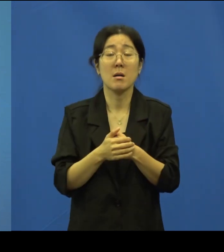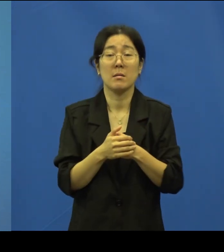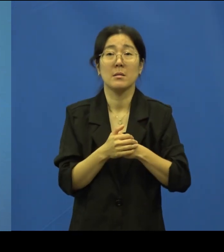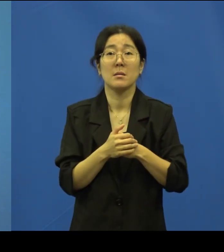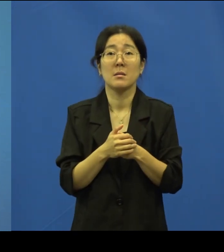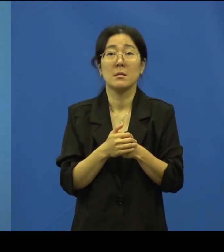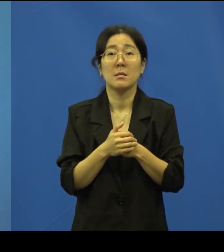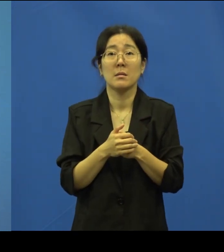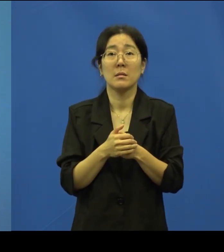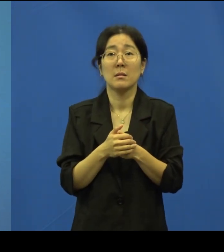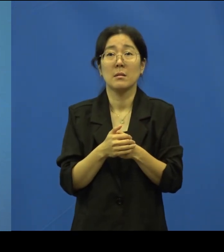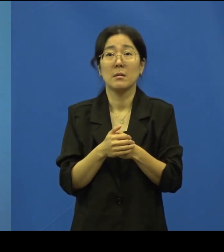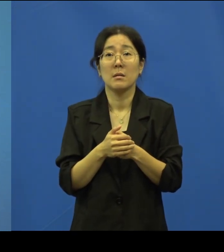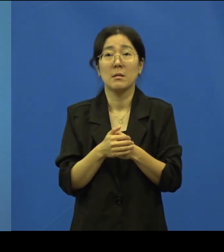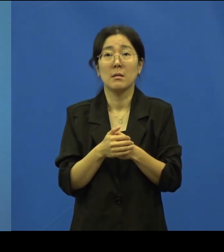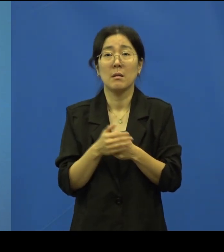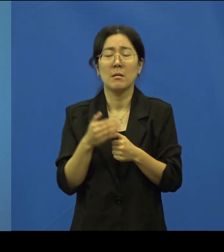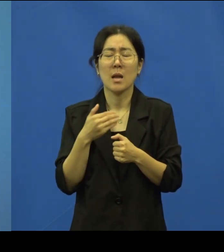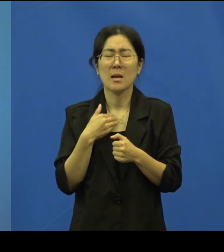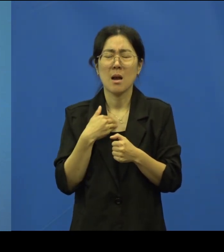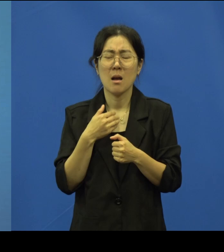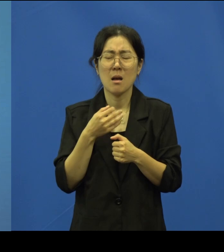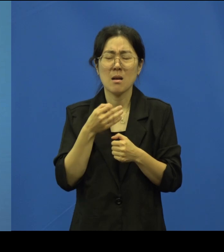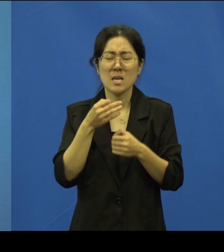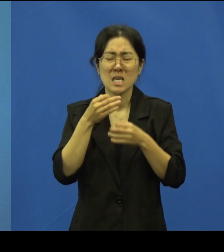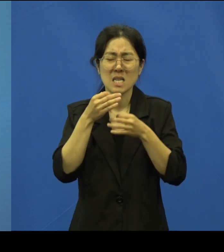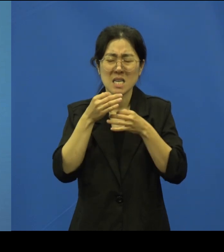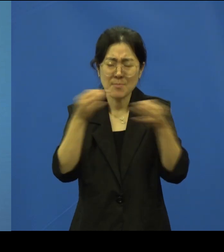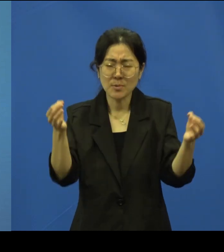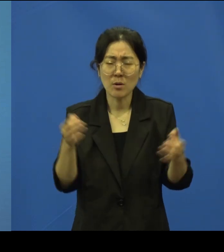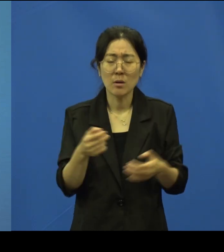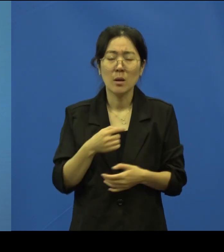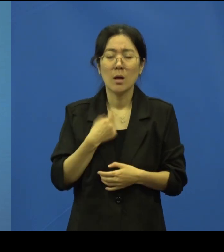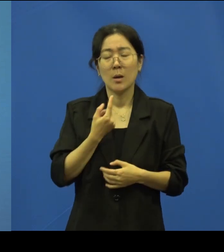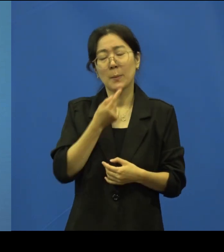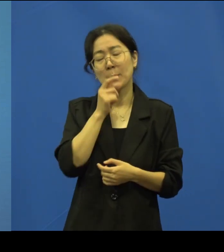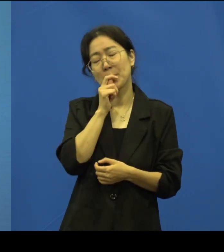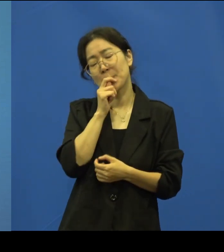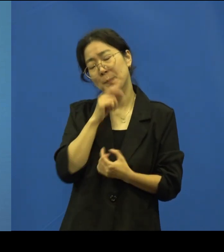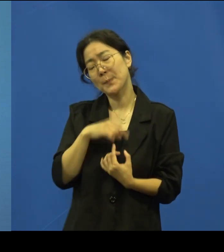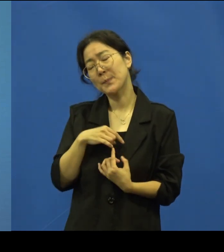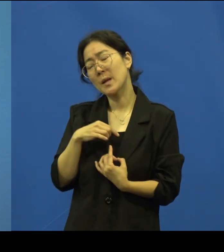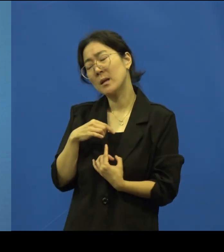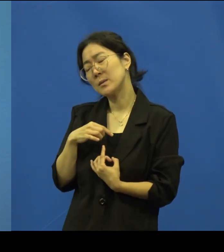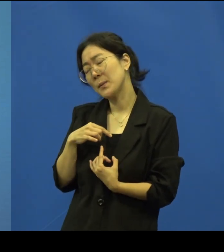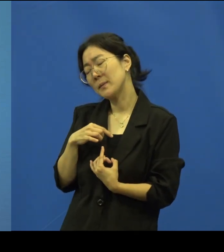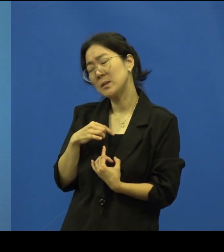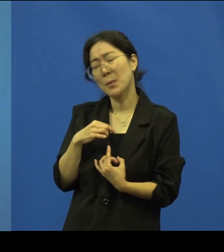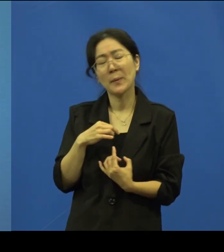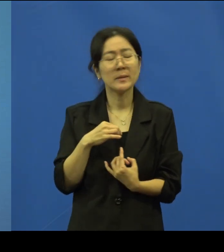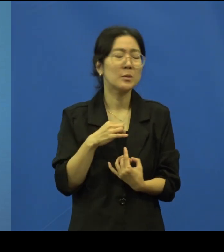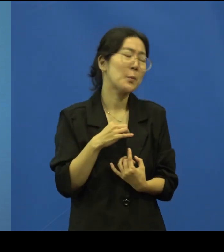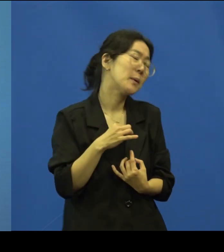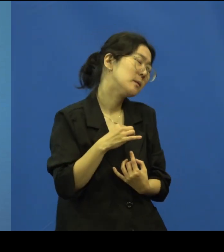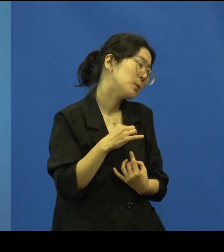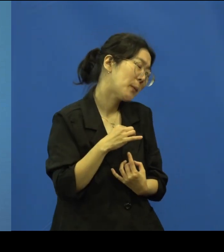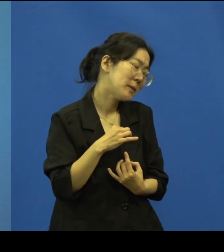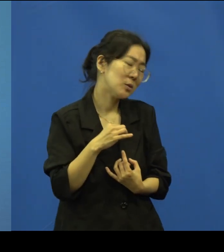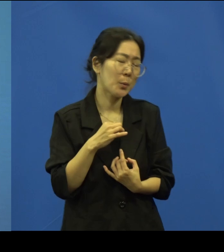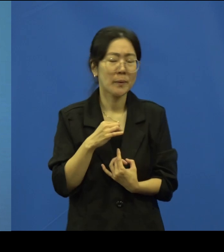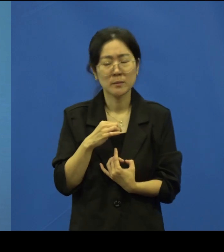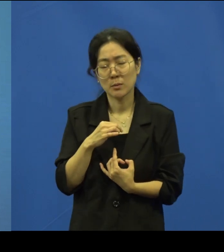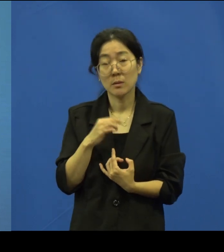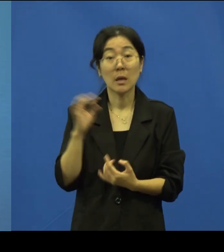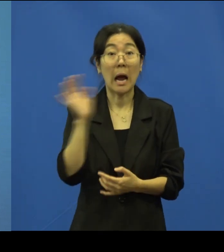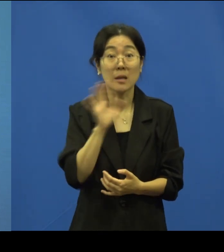다가왔어요. 내 음성으로 기도하는 것을 하나님이 너무 기뻐하시는구나.